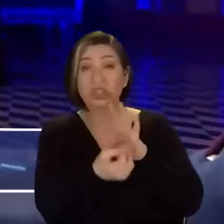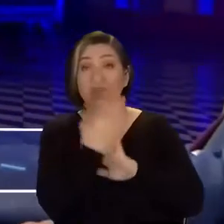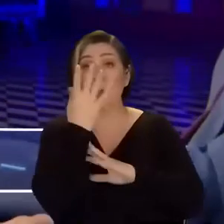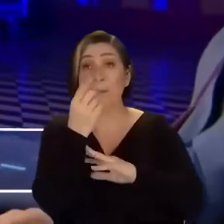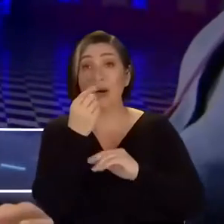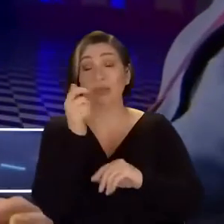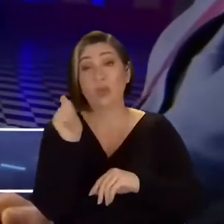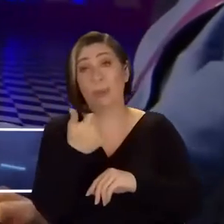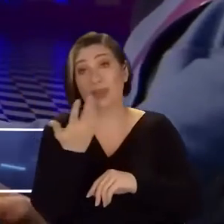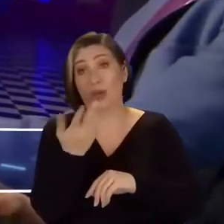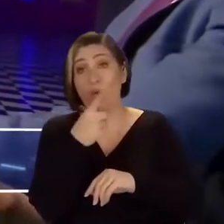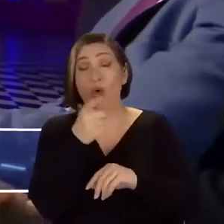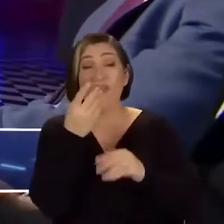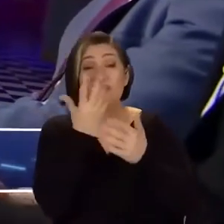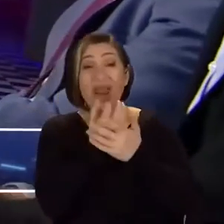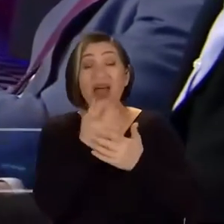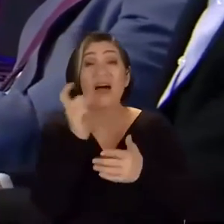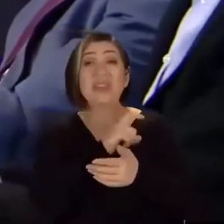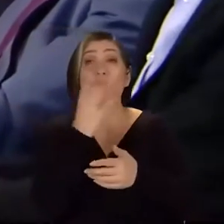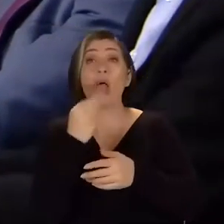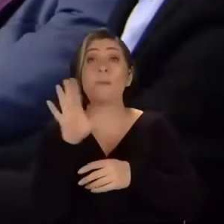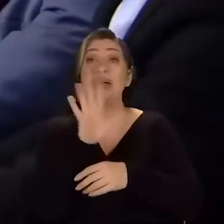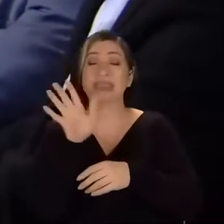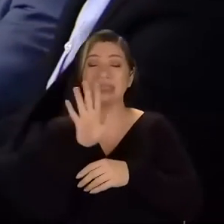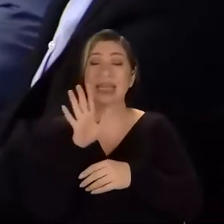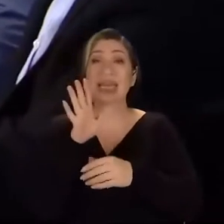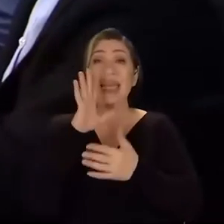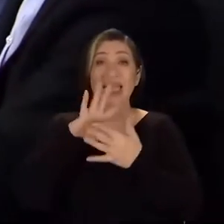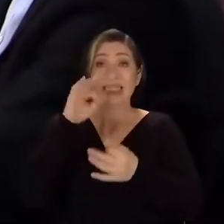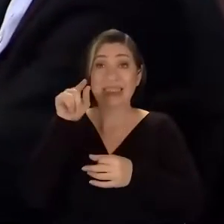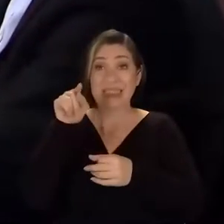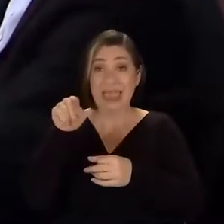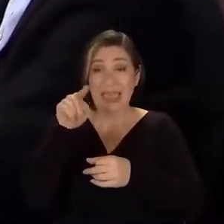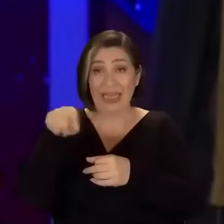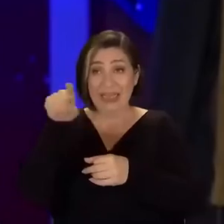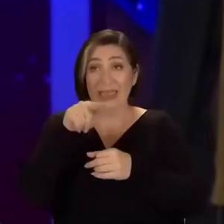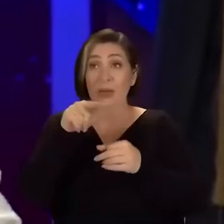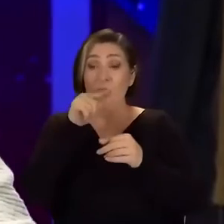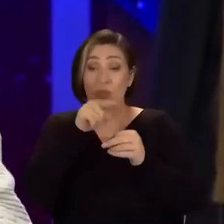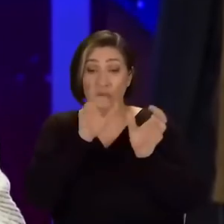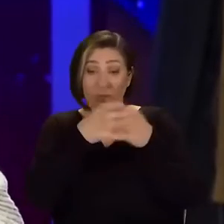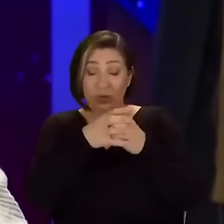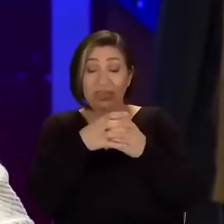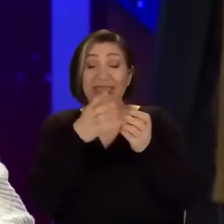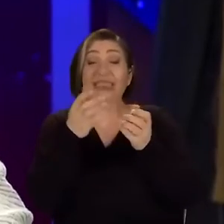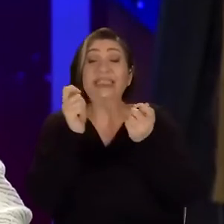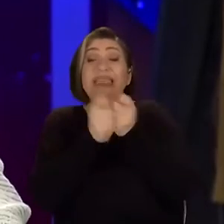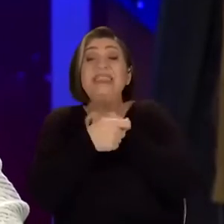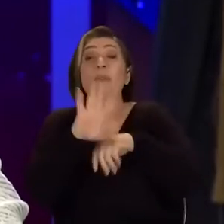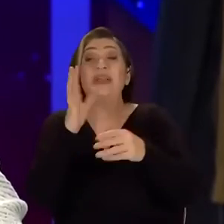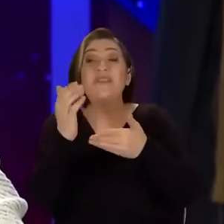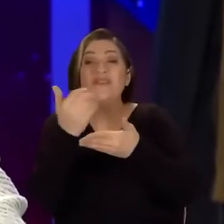Para çok kıymetli. O veri hatalı olmamalı. İnsanoğlunun blockchain'den önce değiştirilemez veri